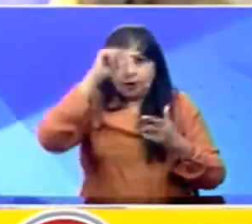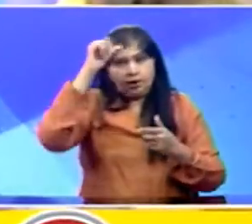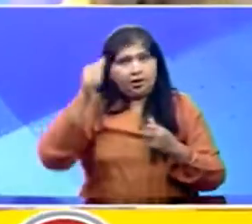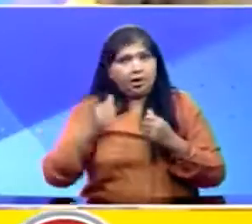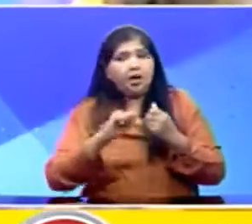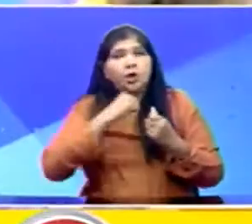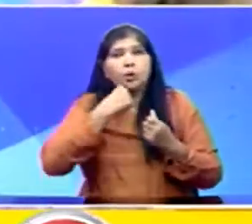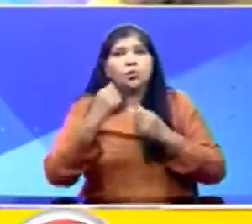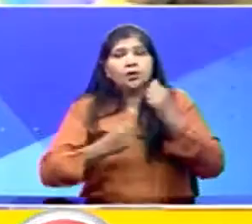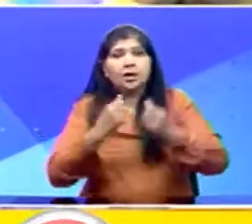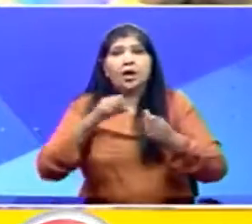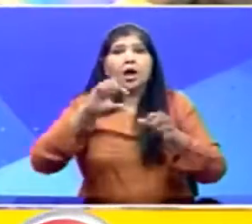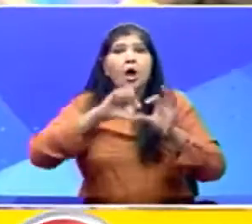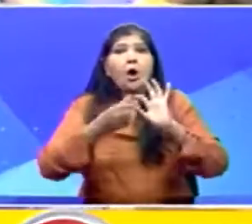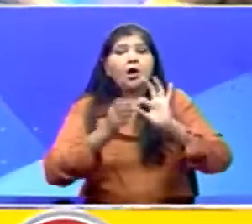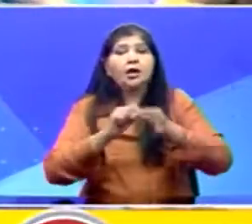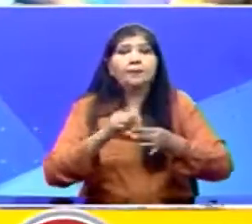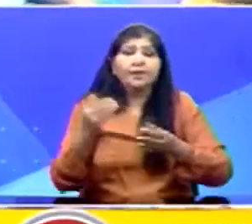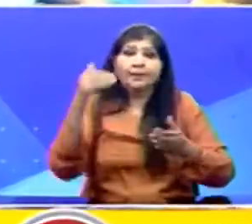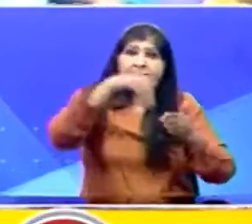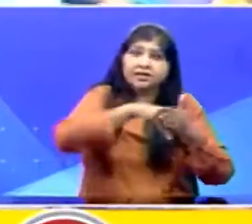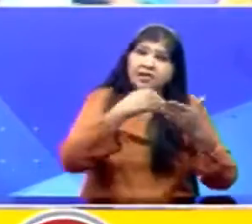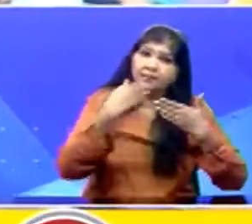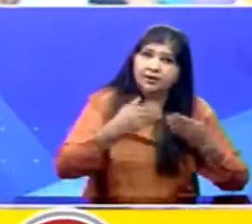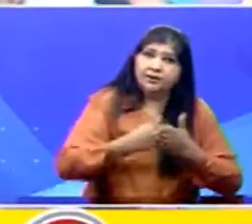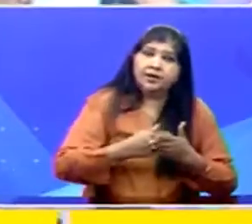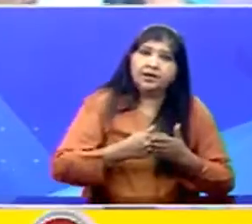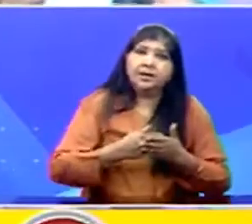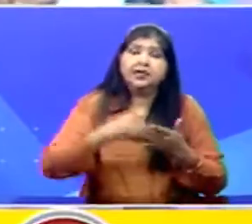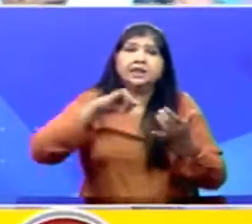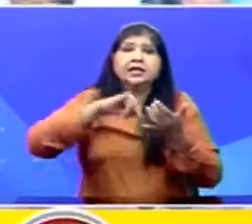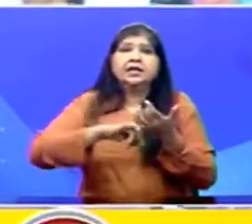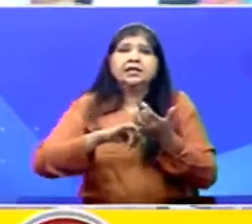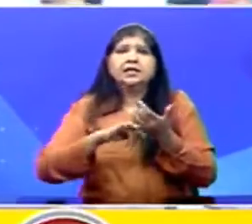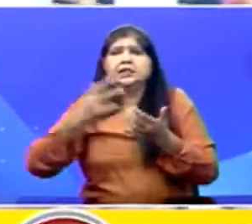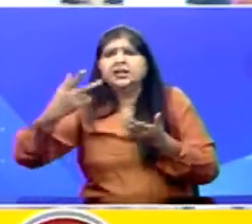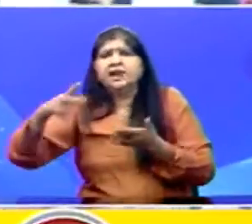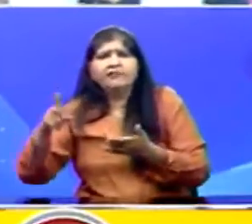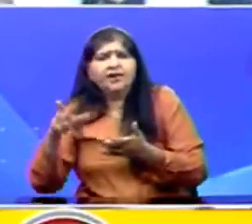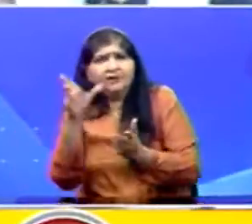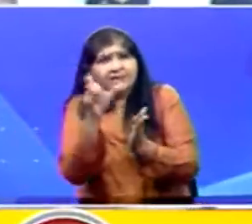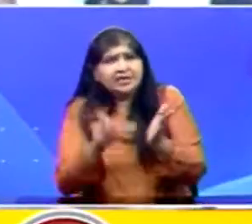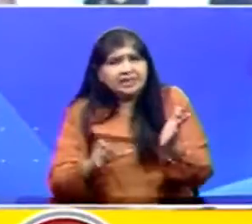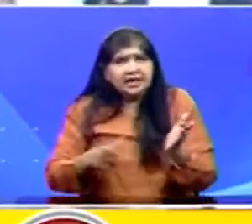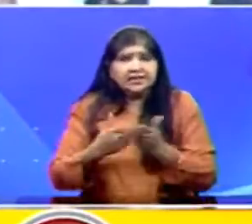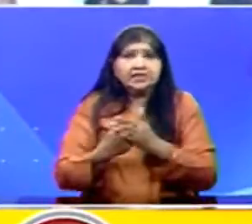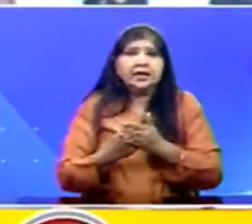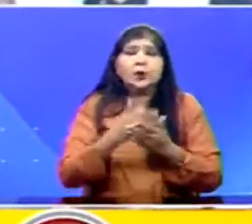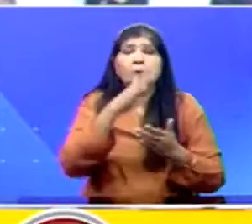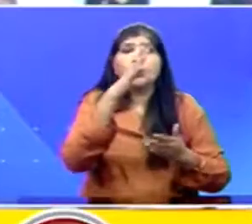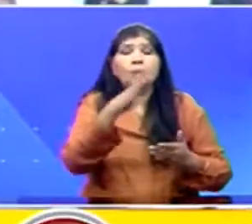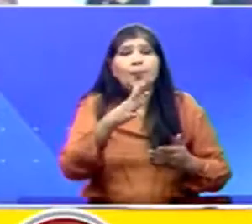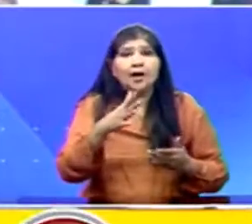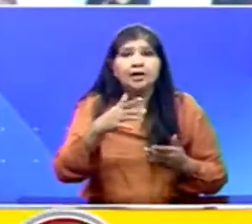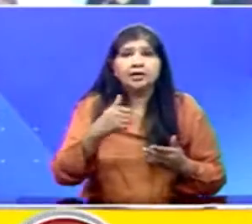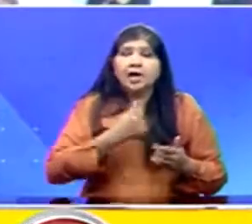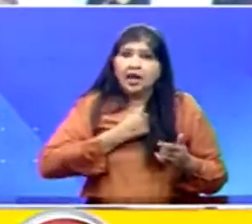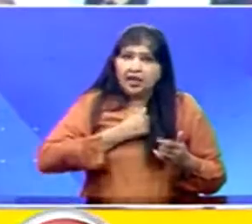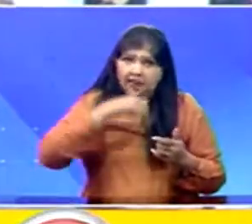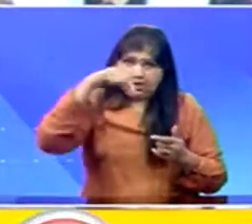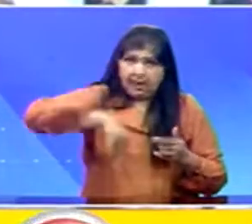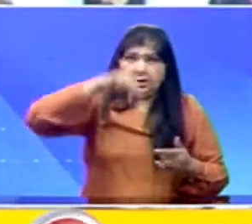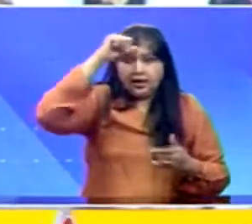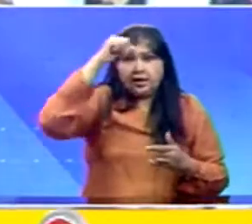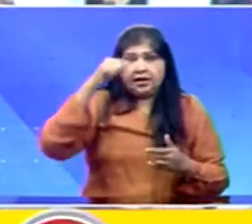अलेंपिक में शामिल होने वाली स्परधाओं के अलावा पांच स्वदेसी खेल भी